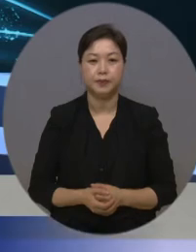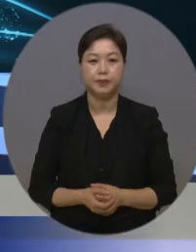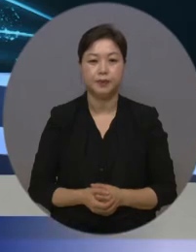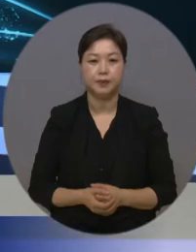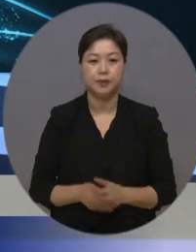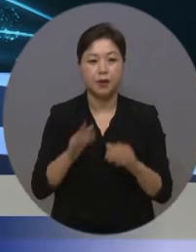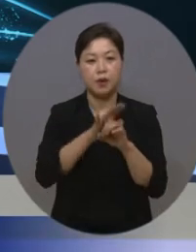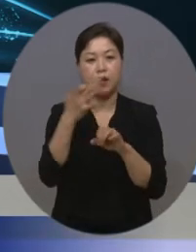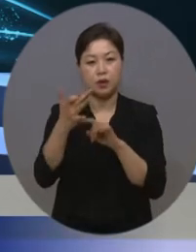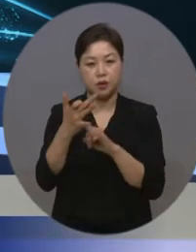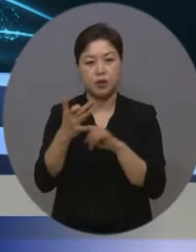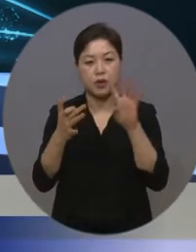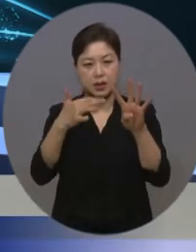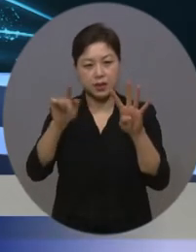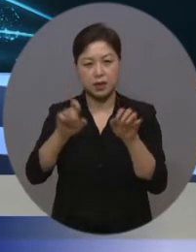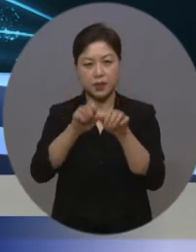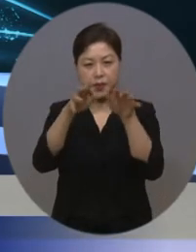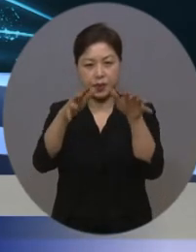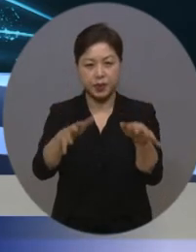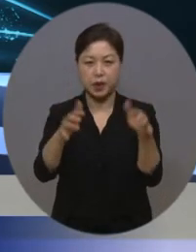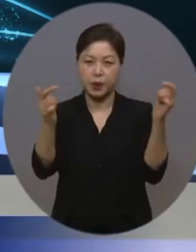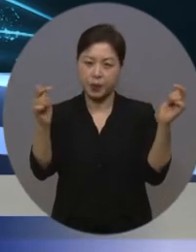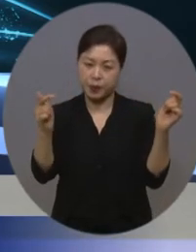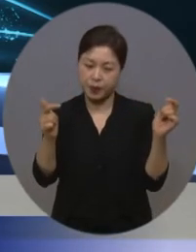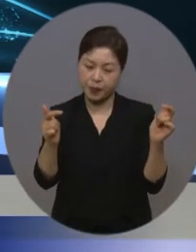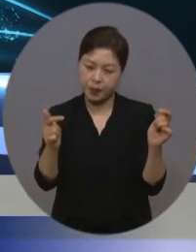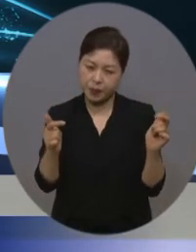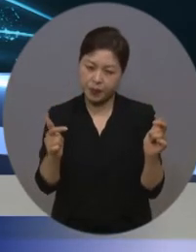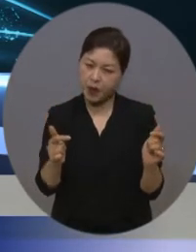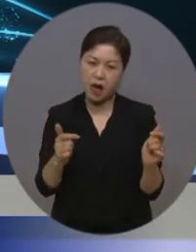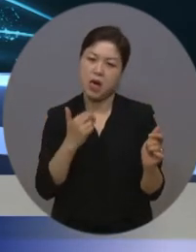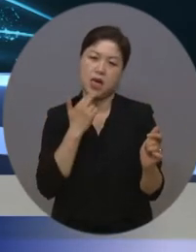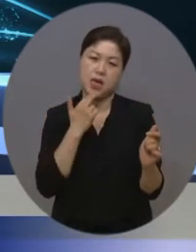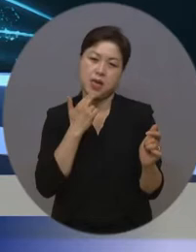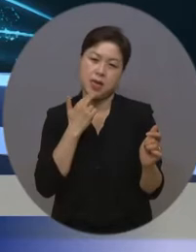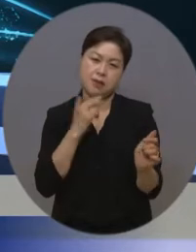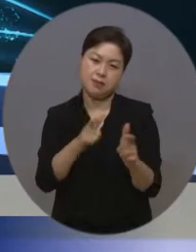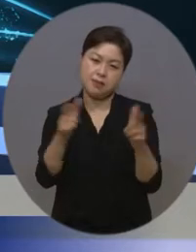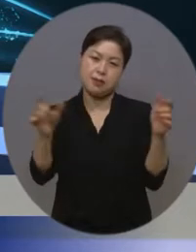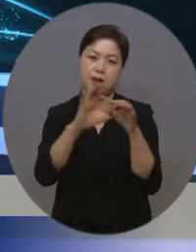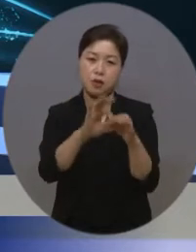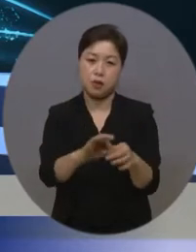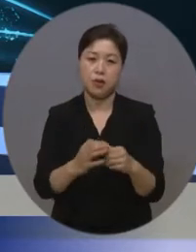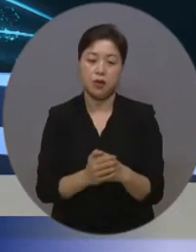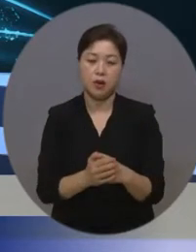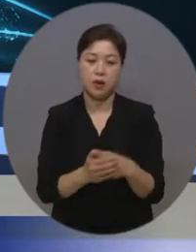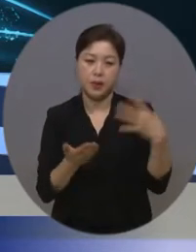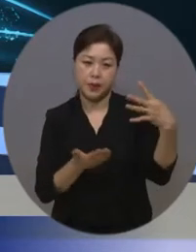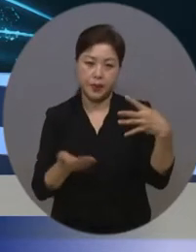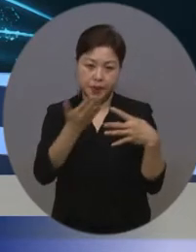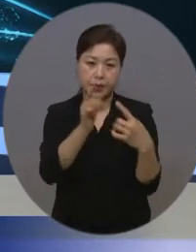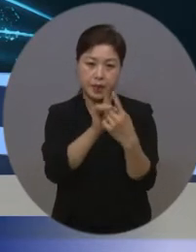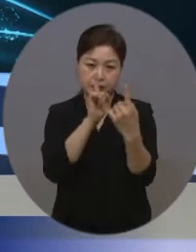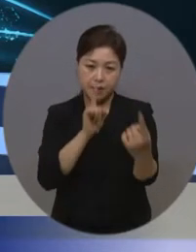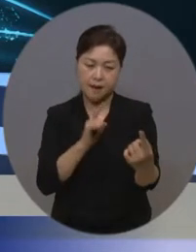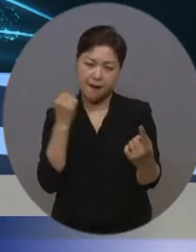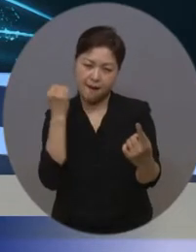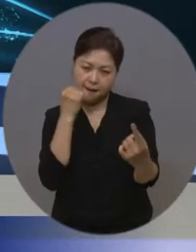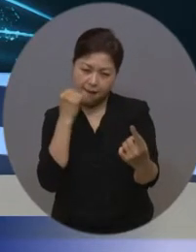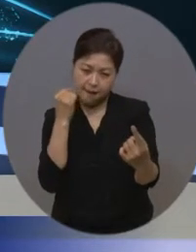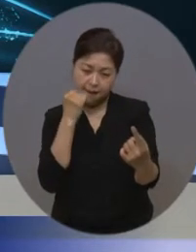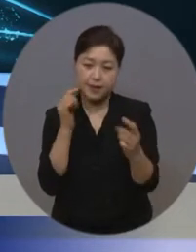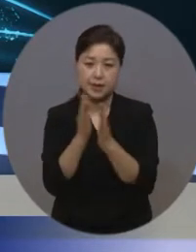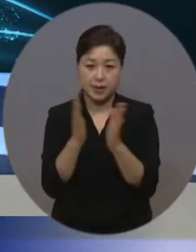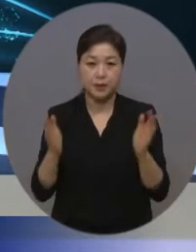코론 알고 4차 대의 유행이 진정 * 기미를 보이지 않고 있습니다 이에 4단계 거리 독이라는 고강도 방역